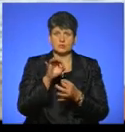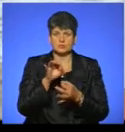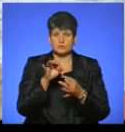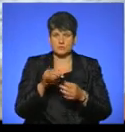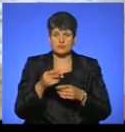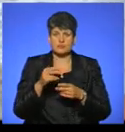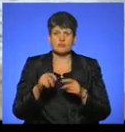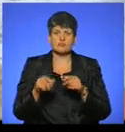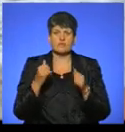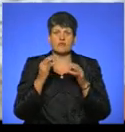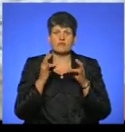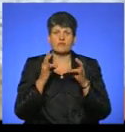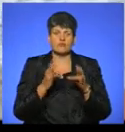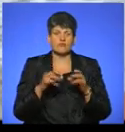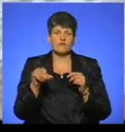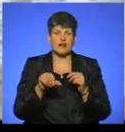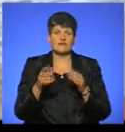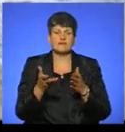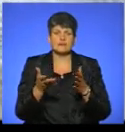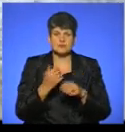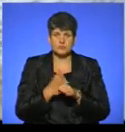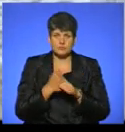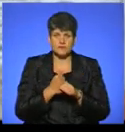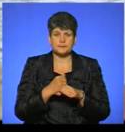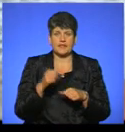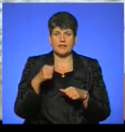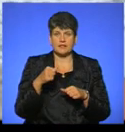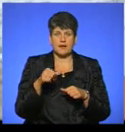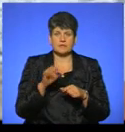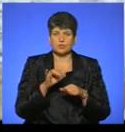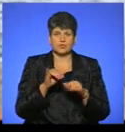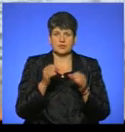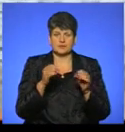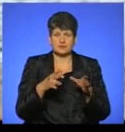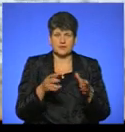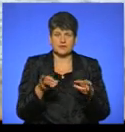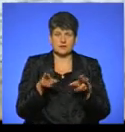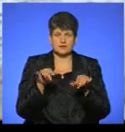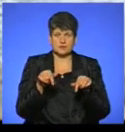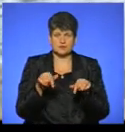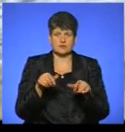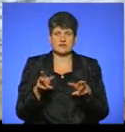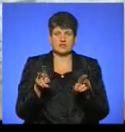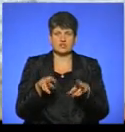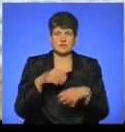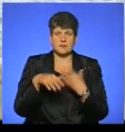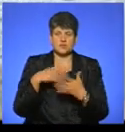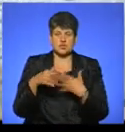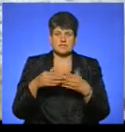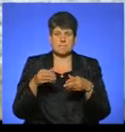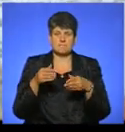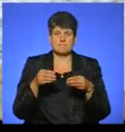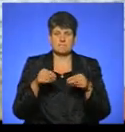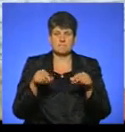того, нафта нікуди не дівається. Вона, якщо не тут, вона потекла далі в річку. Вона лишилась на березі, перемішалась зараз піском, щось тяжке осіло.